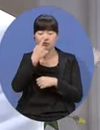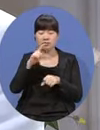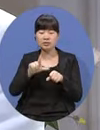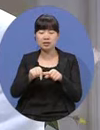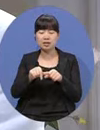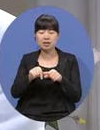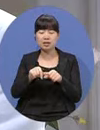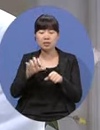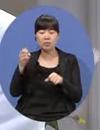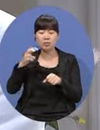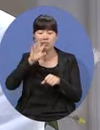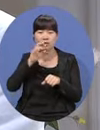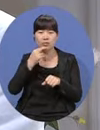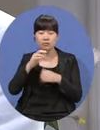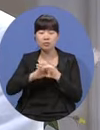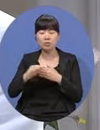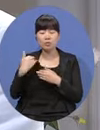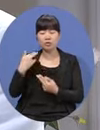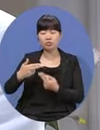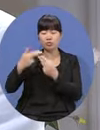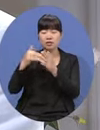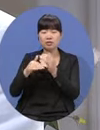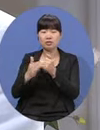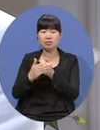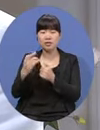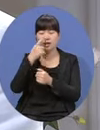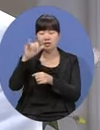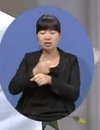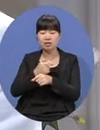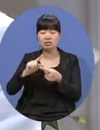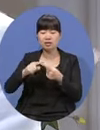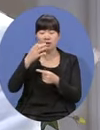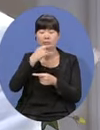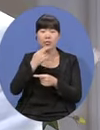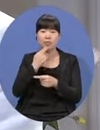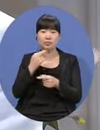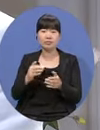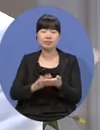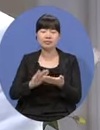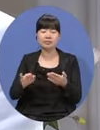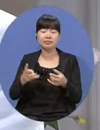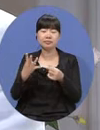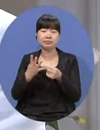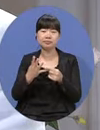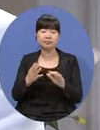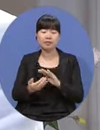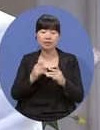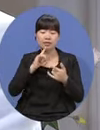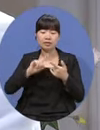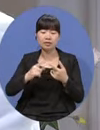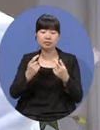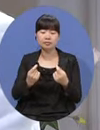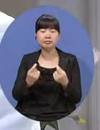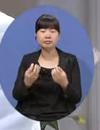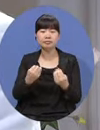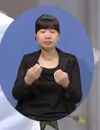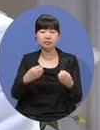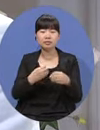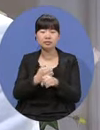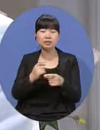없으면 모르는게 자꾸 누적이 되기 때문에 학원 다니는게 별 의미가 없어지고요네 번째는 아까 많은 분들이 지적을 해